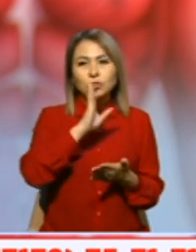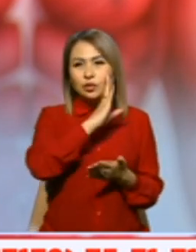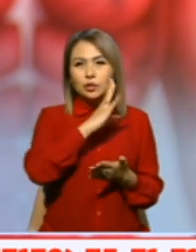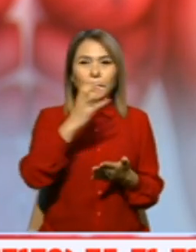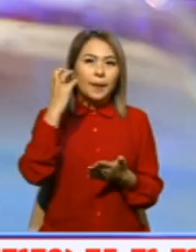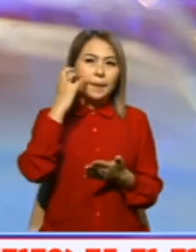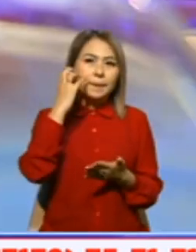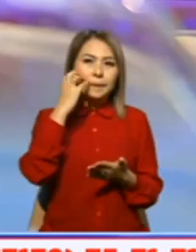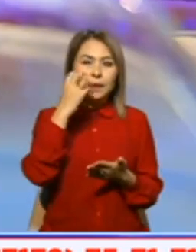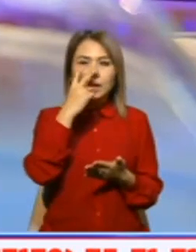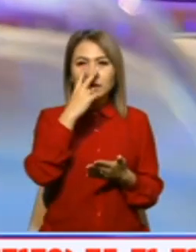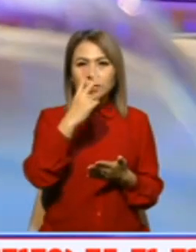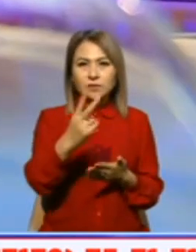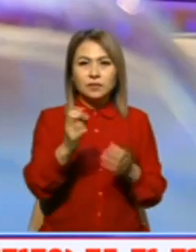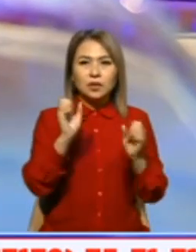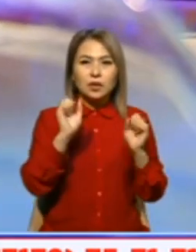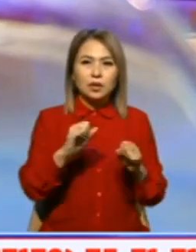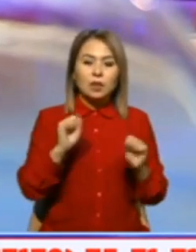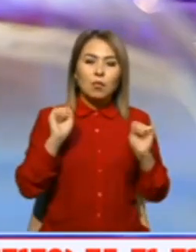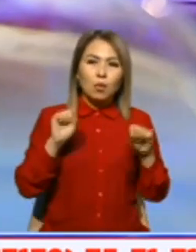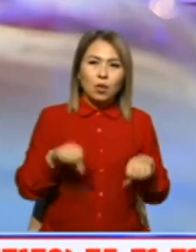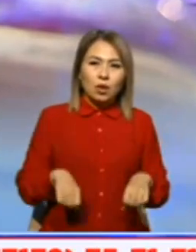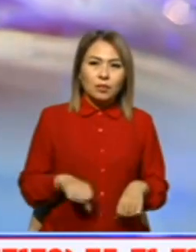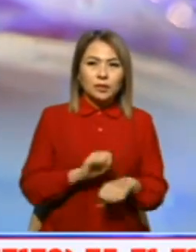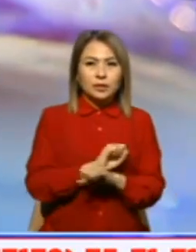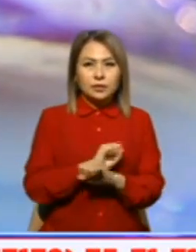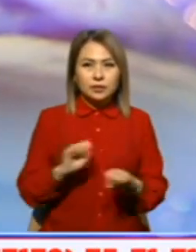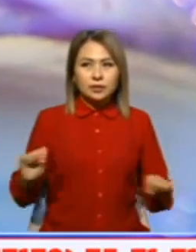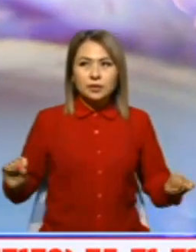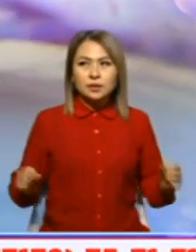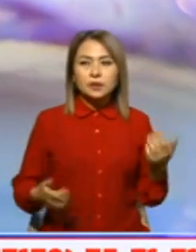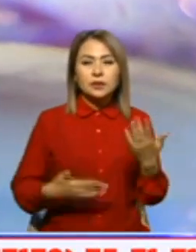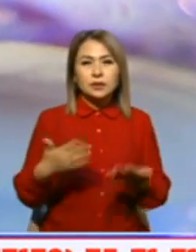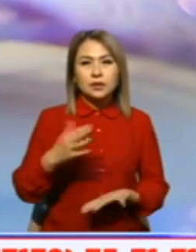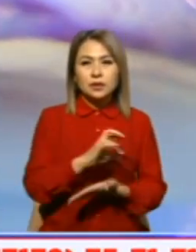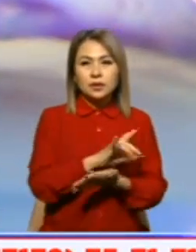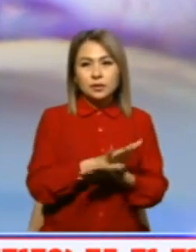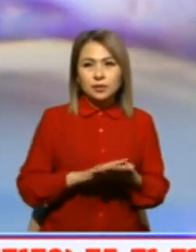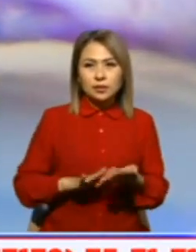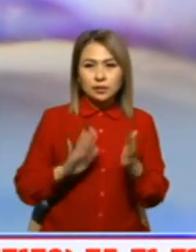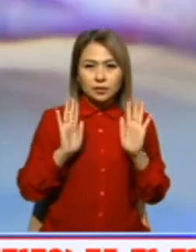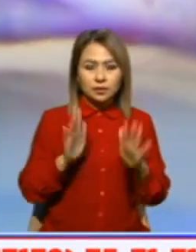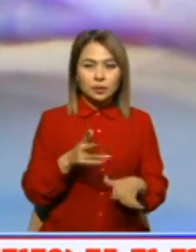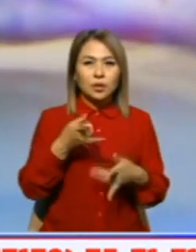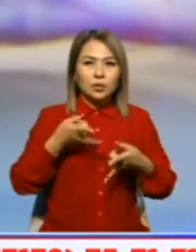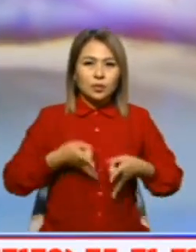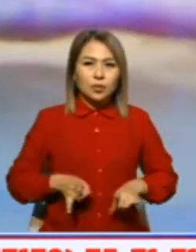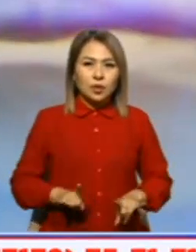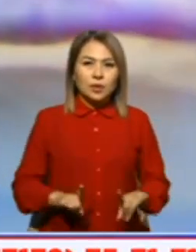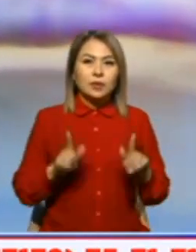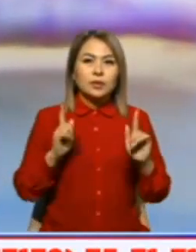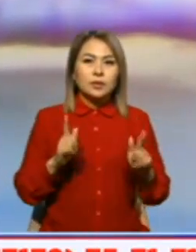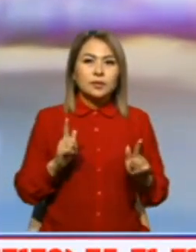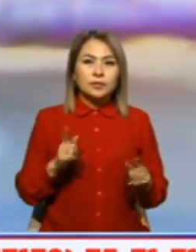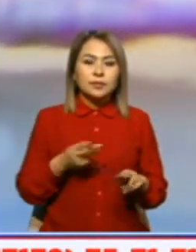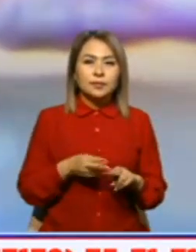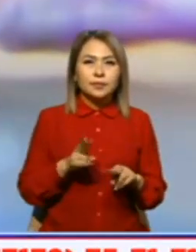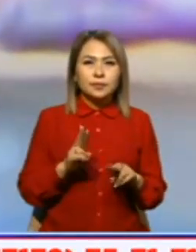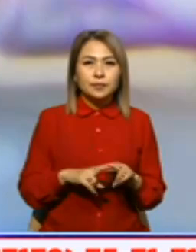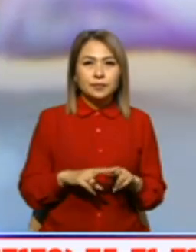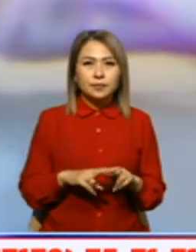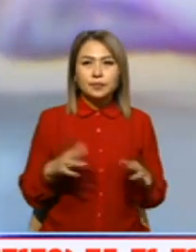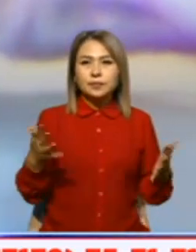жерде. Жүктілікті жалғастыру керек па, әлде өзу керек па? Егер жалғастырған жағдайда туылғаннан кейін қандай шаралар